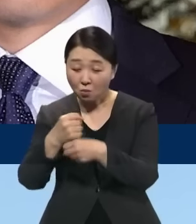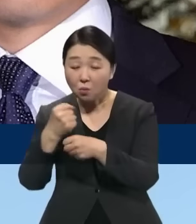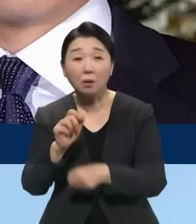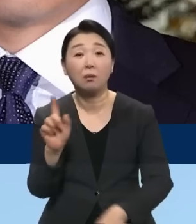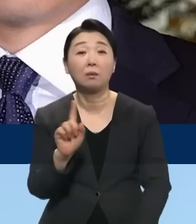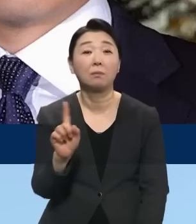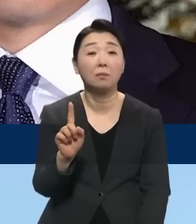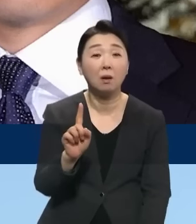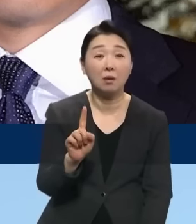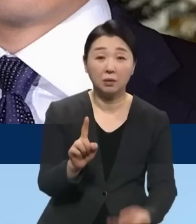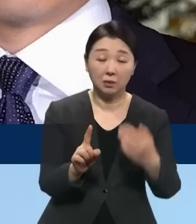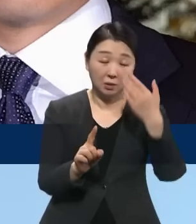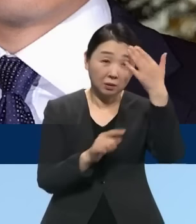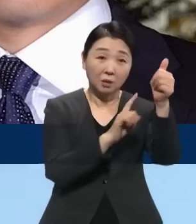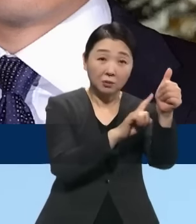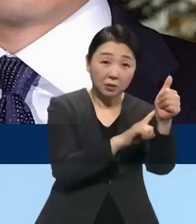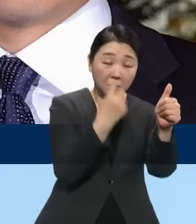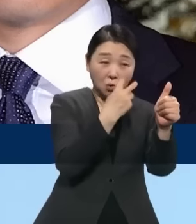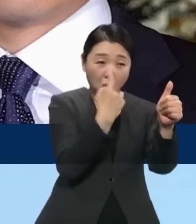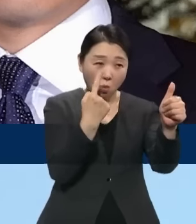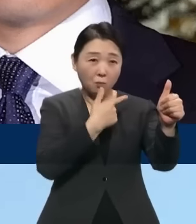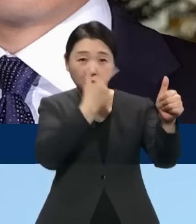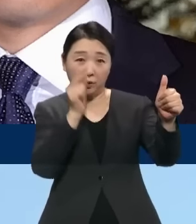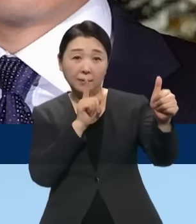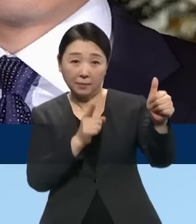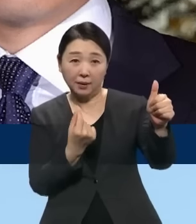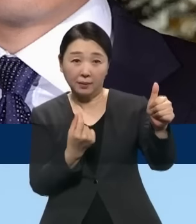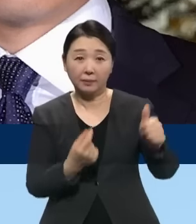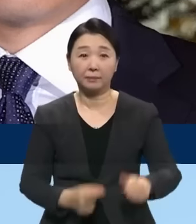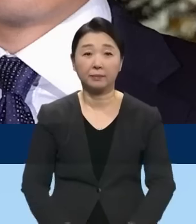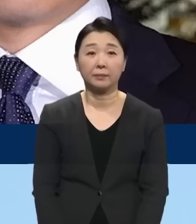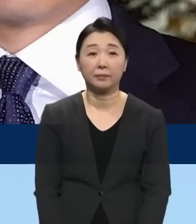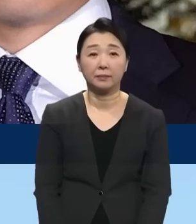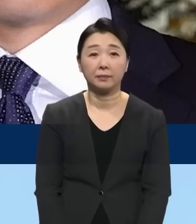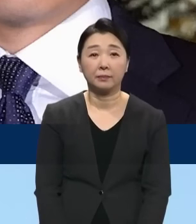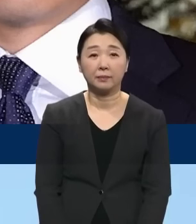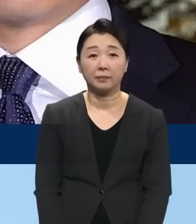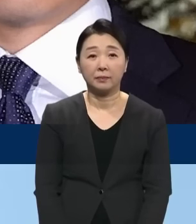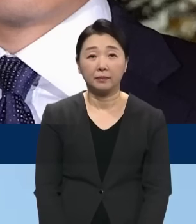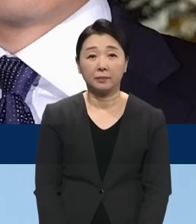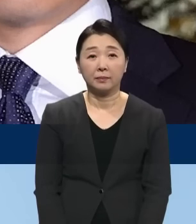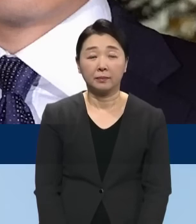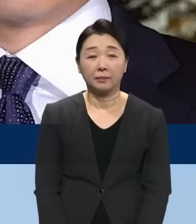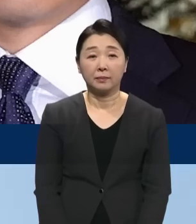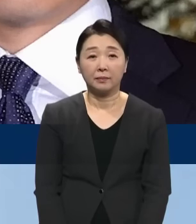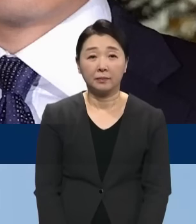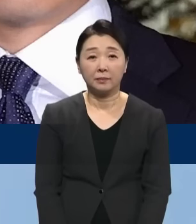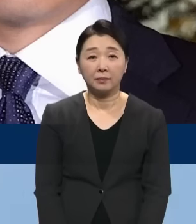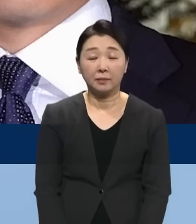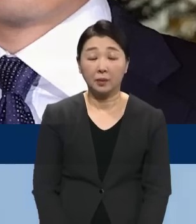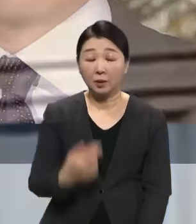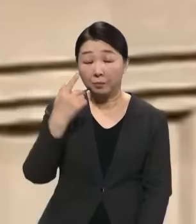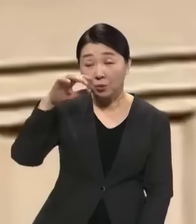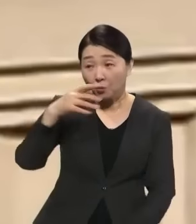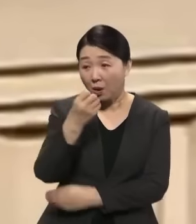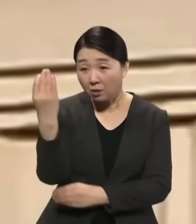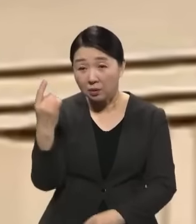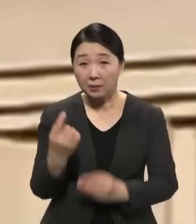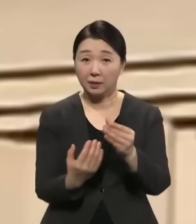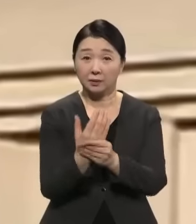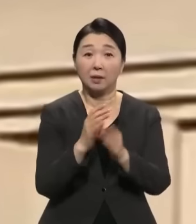건 전 대통령에 대한 경호가 미흡했다 이유 때문이죠 그렇습니다 앞서도 한 미국 매체가 사건